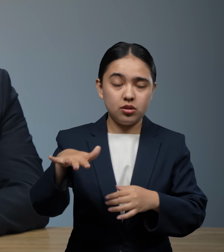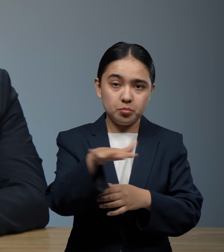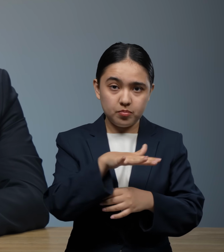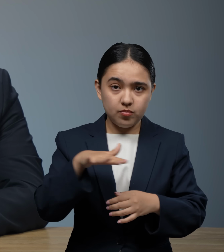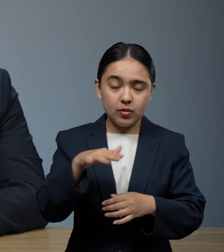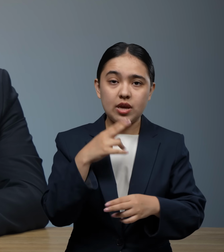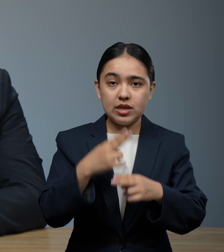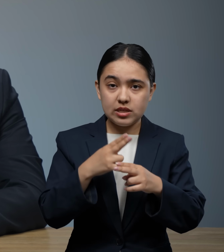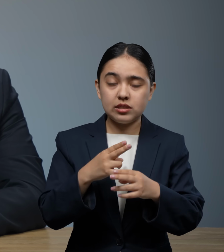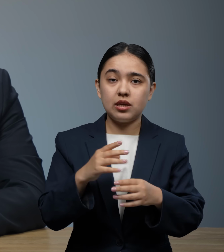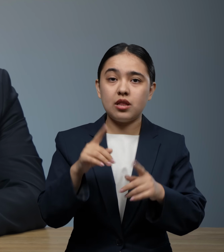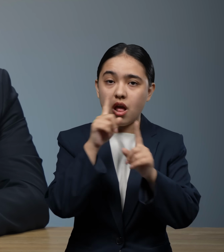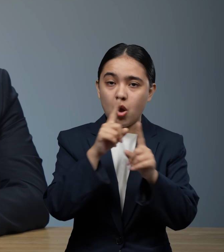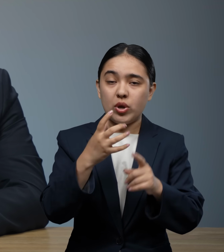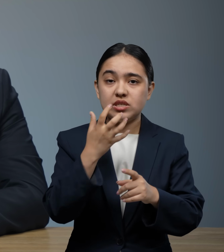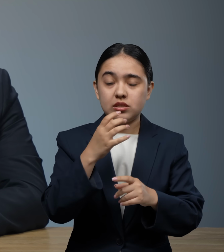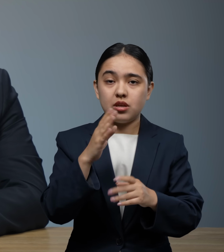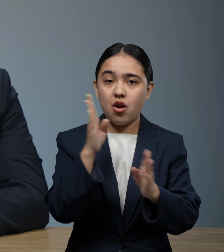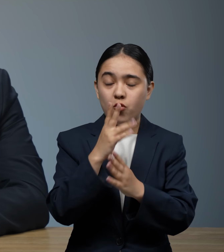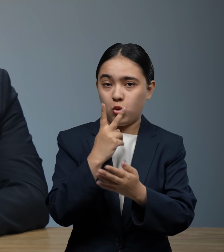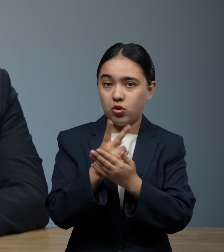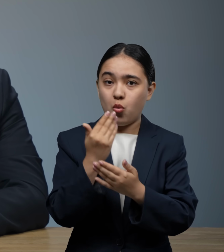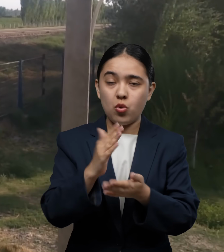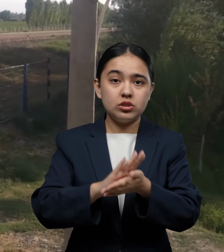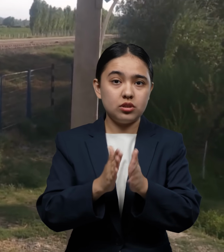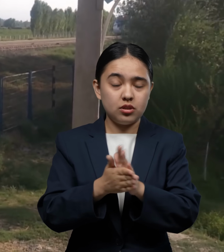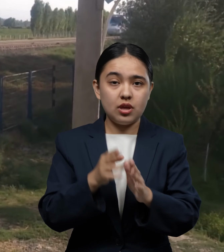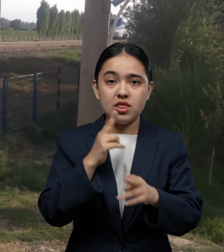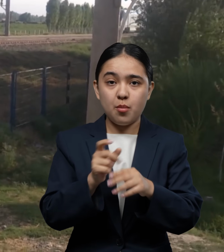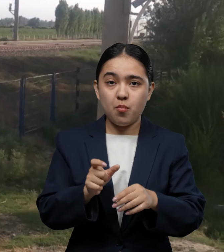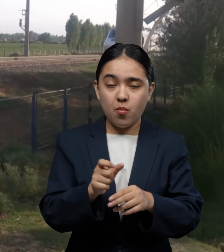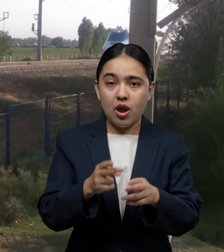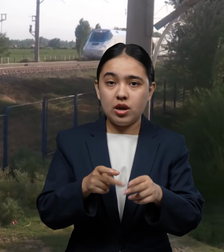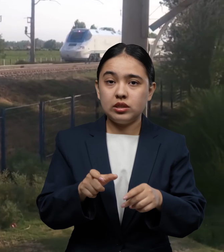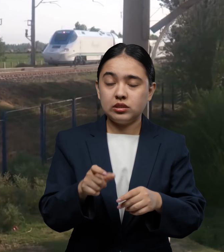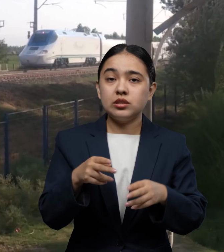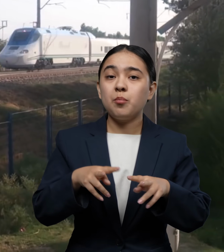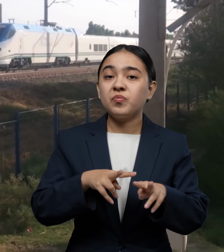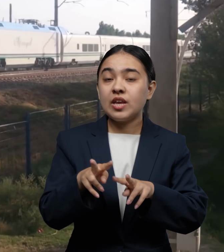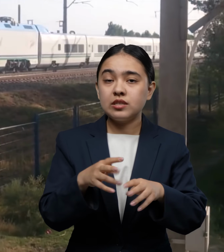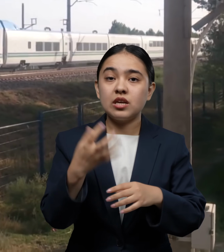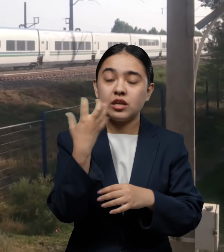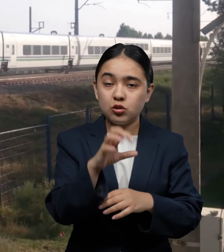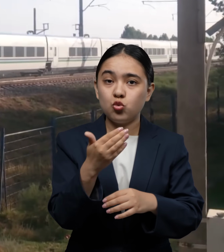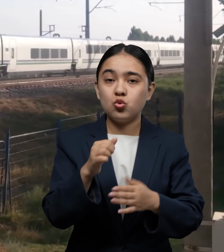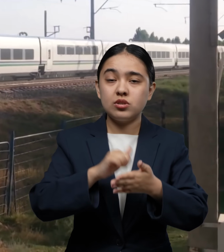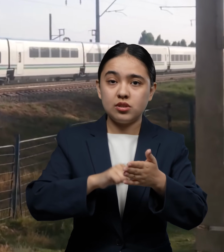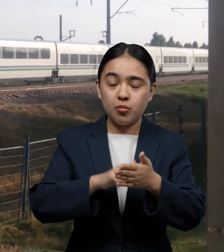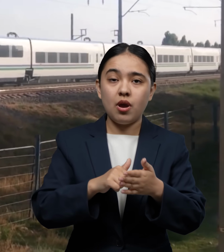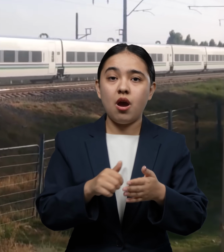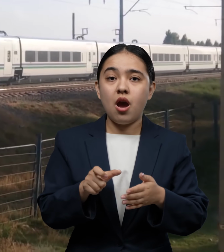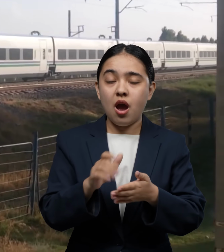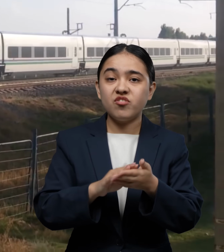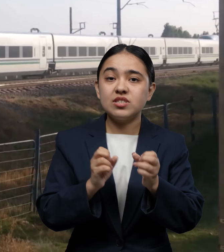respublikamiz hududida keskin anomal issiq ob-havo kuzatilmoqda. Bunday sharoitda temir yo'l relslari qizib ketadi. Shu sababli